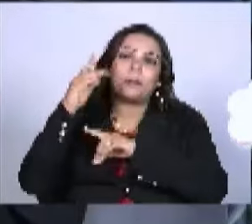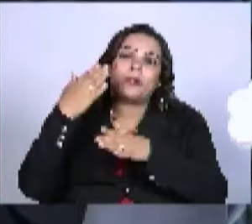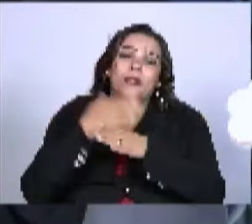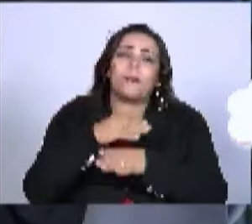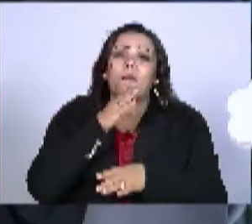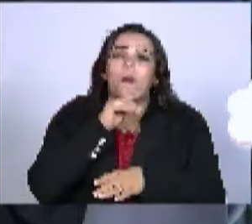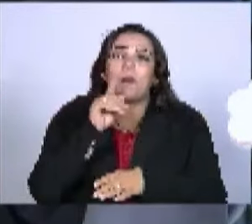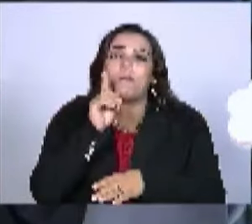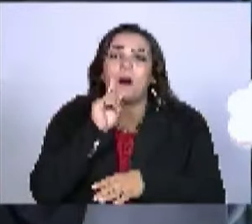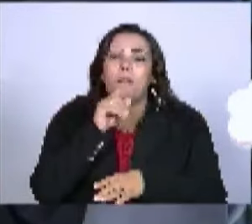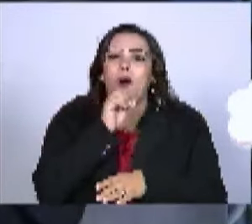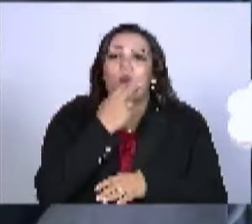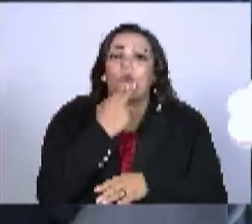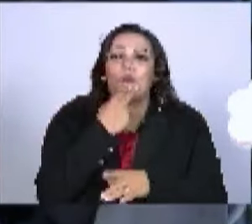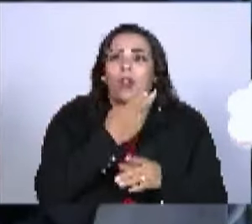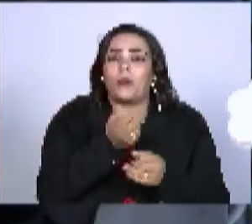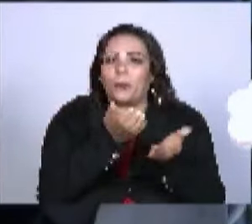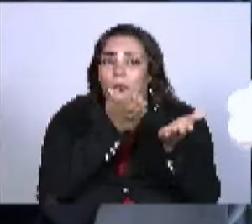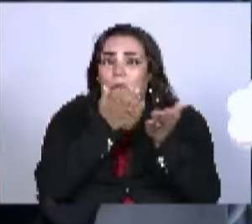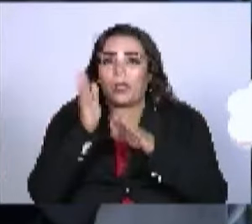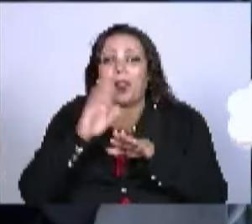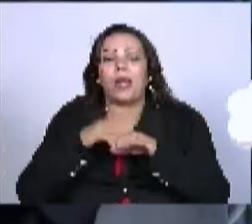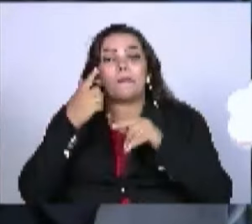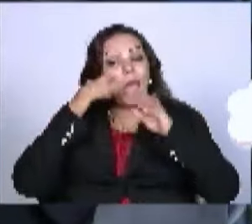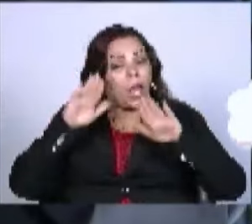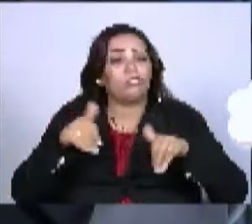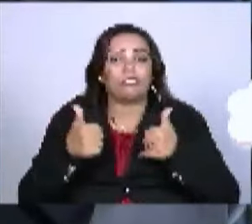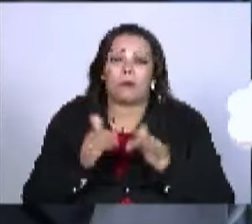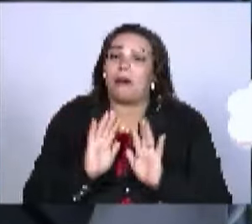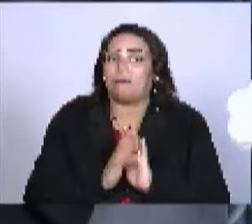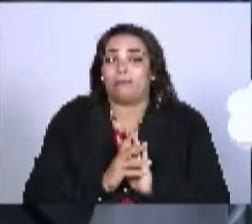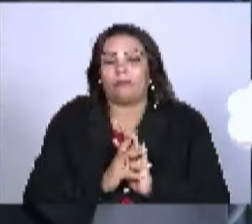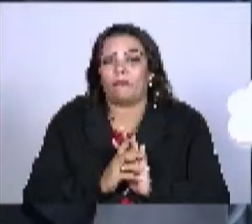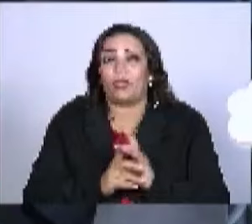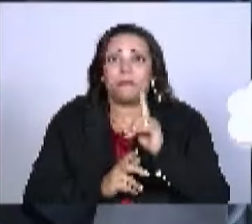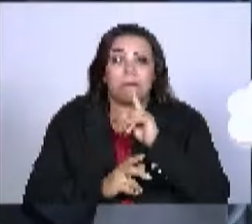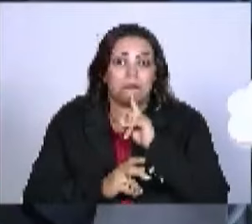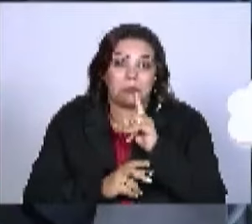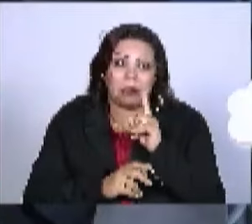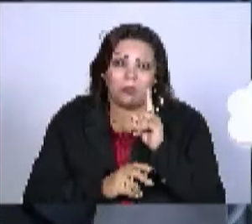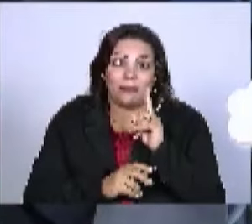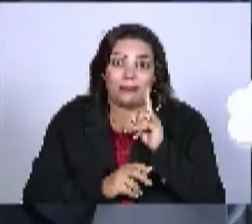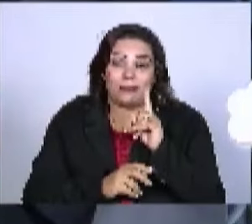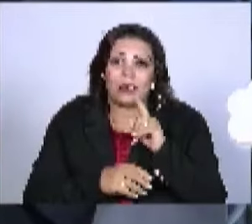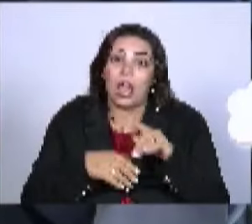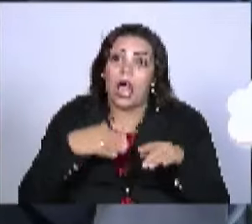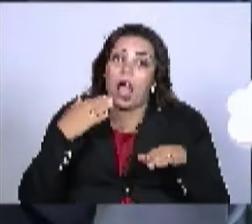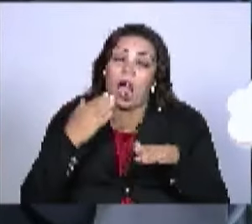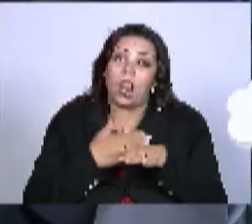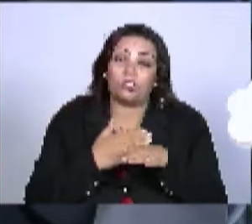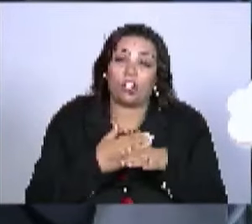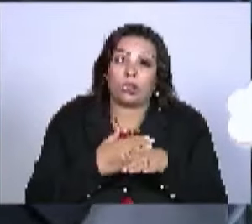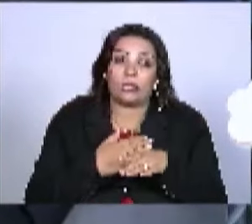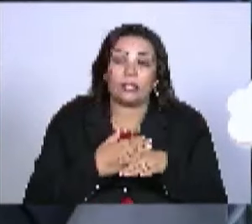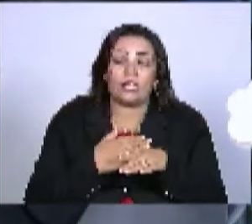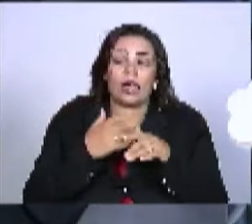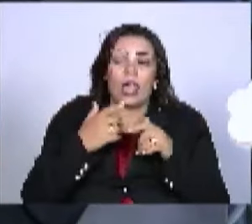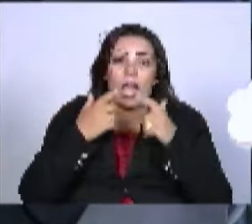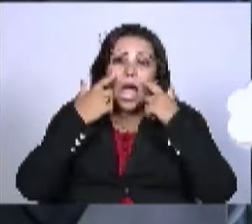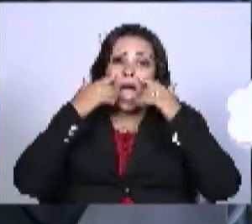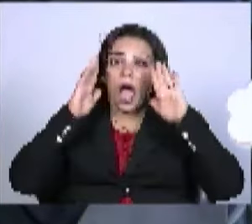بيصرفوا عليك عيشي كده انما عشان تبقي تعيشي حياه مش